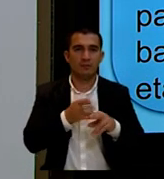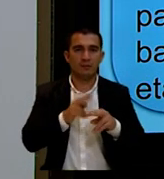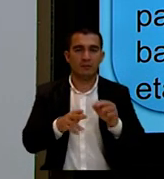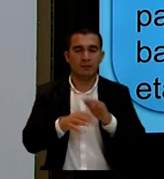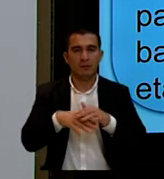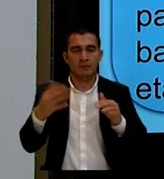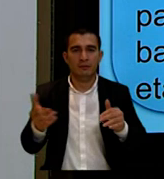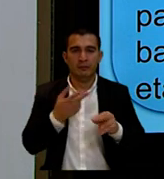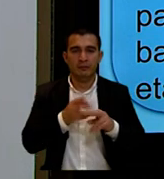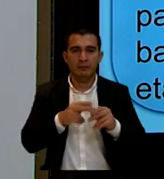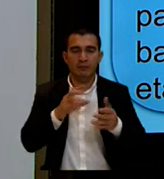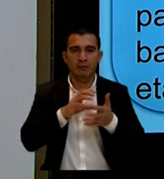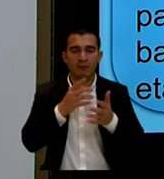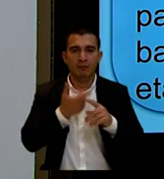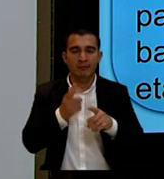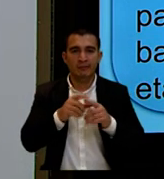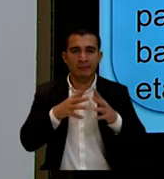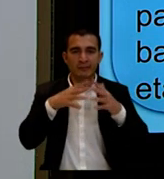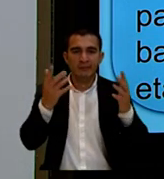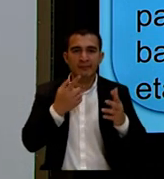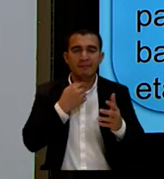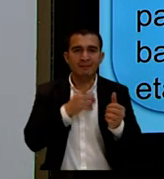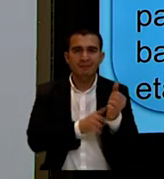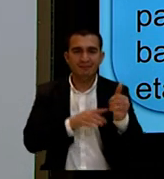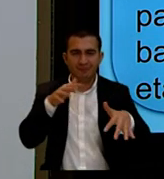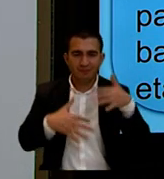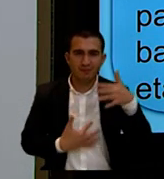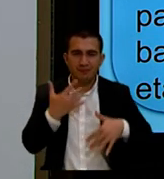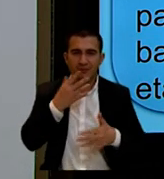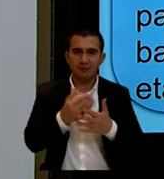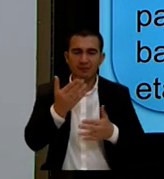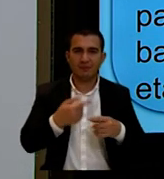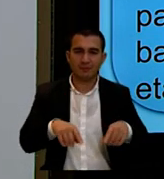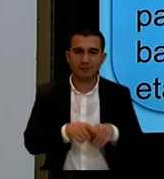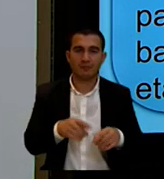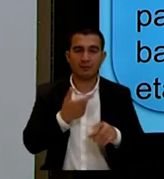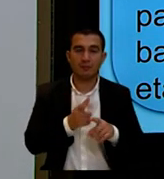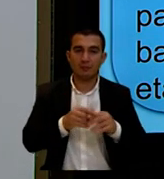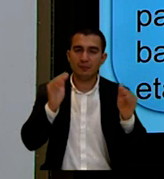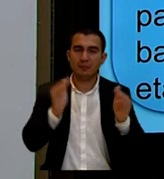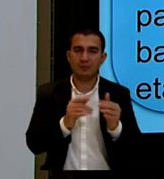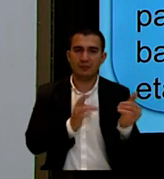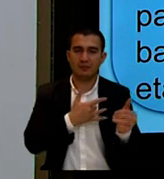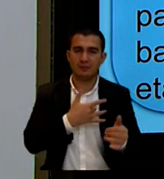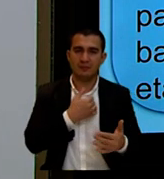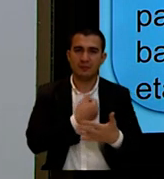esa katta qon aylanish doirasi deyiladi. Ularda yurak urishi past,